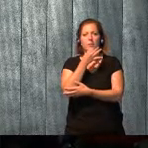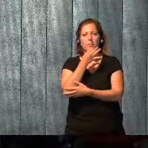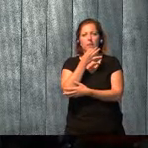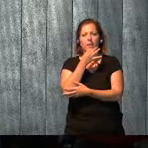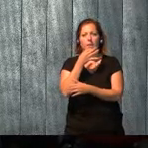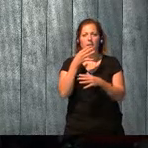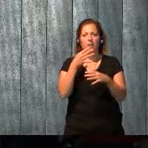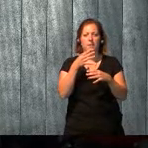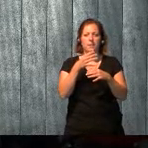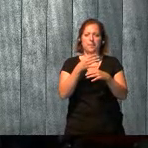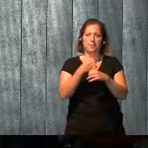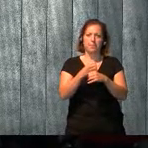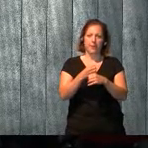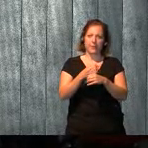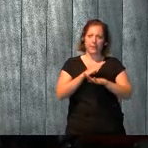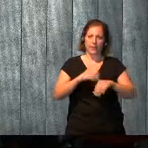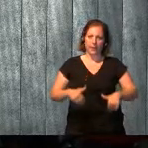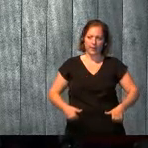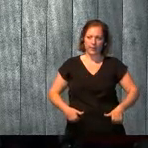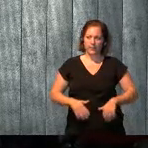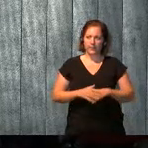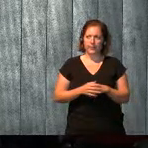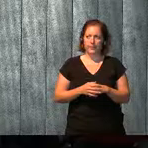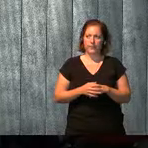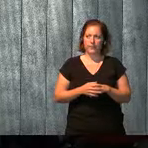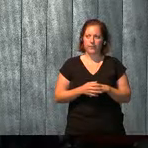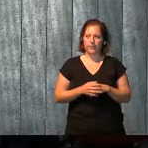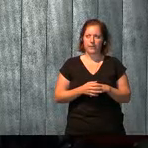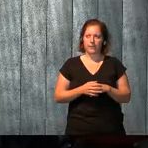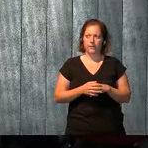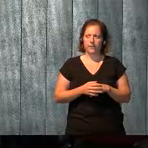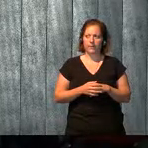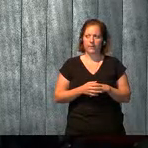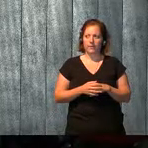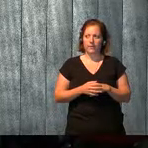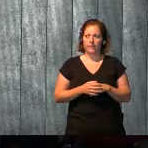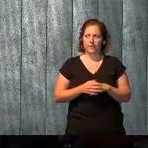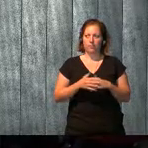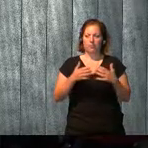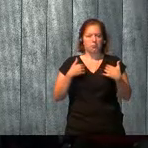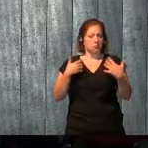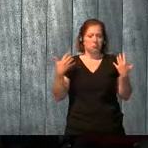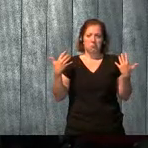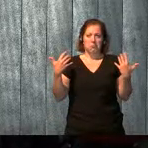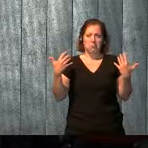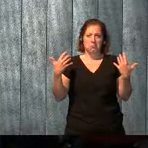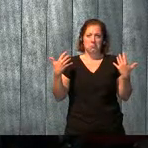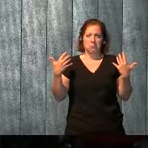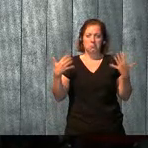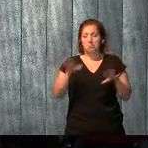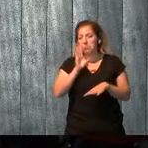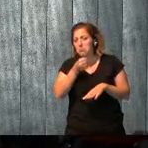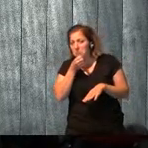rapidement. Nous partons d'ici étant convaincus que... Parlez plus près du